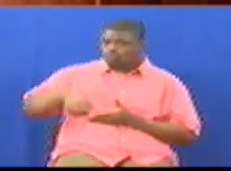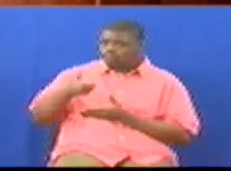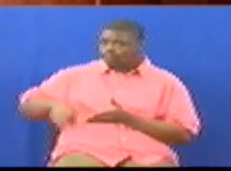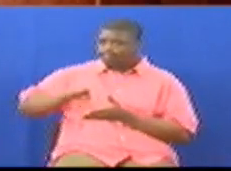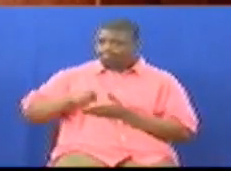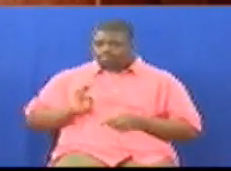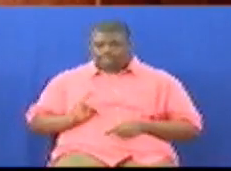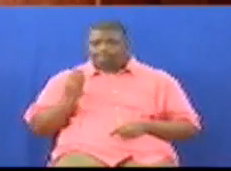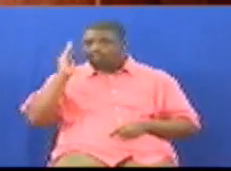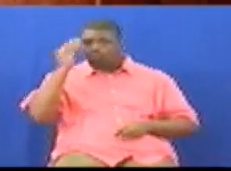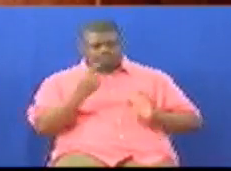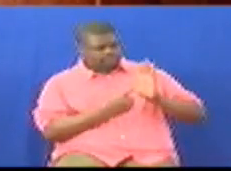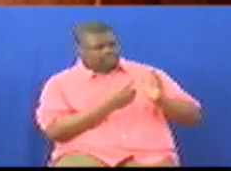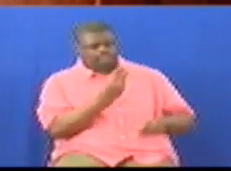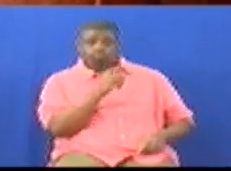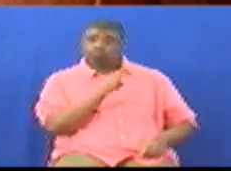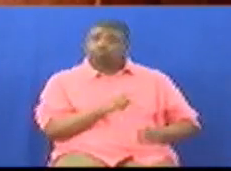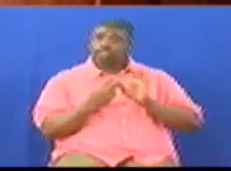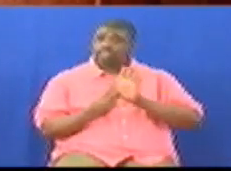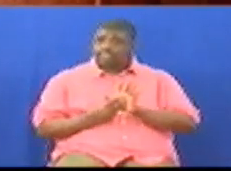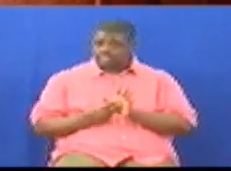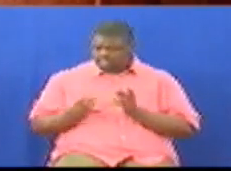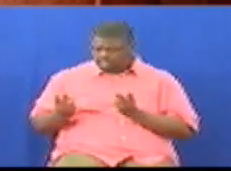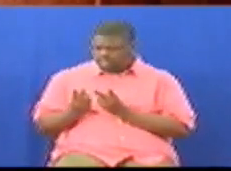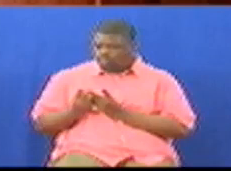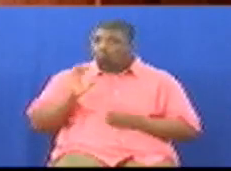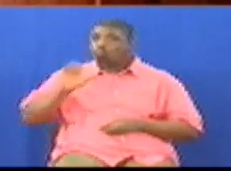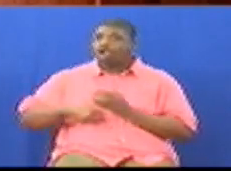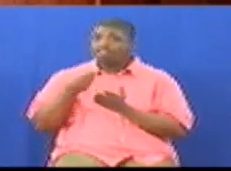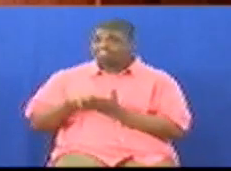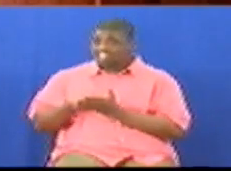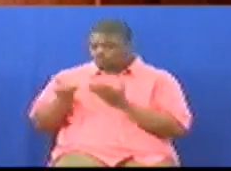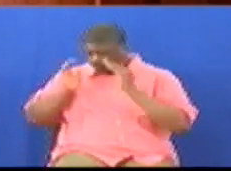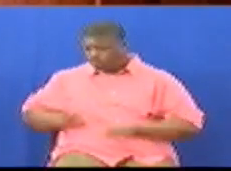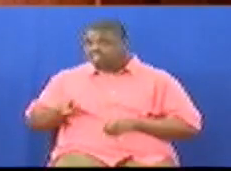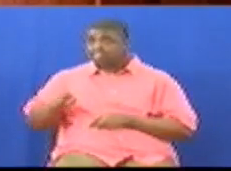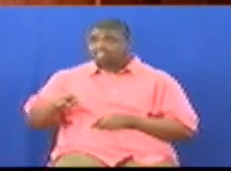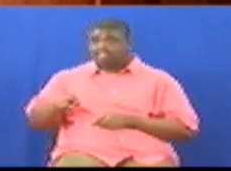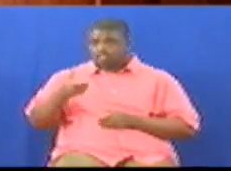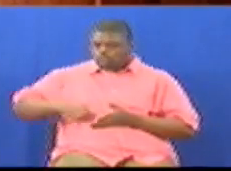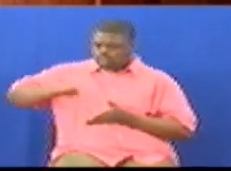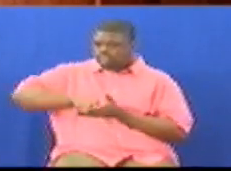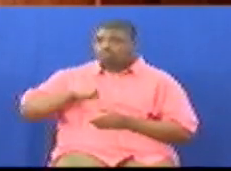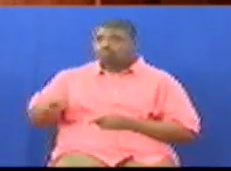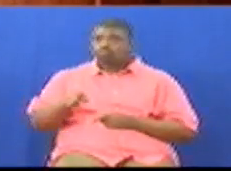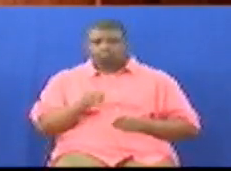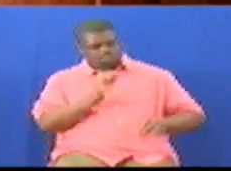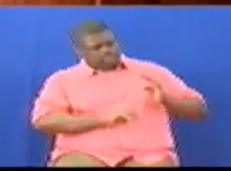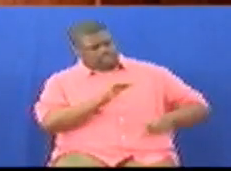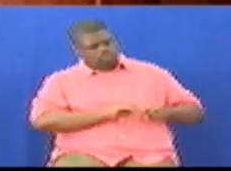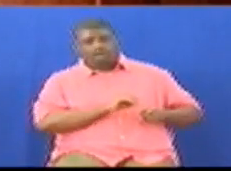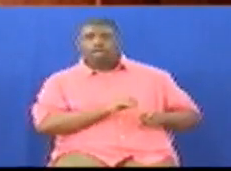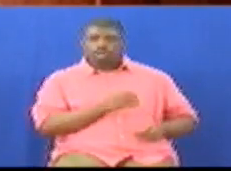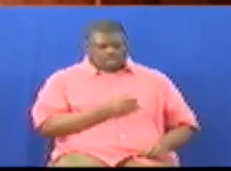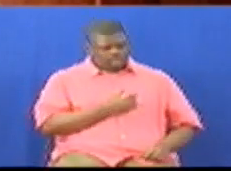bilioni 63.8 ikilinganishwa na mwaka wa fedha unaomalizika. Ongezeko hilo limechangiwa na wakala wa barabara jijini